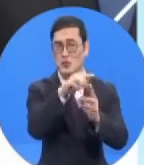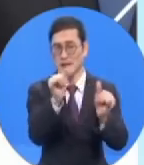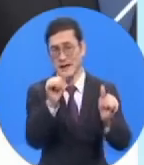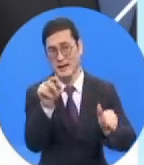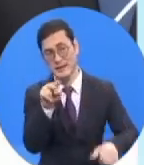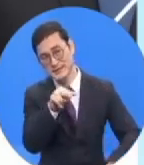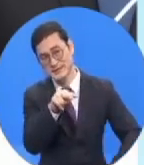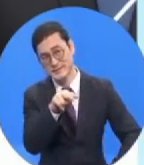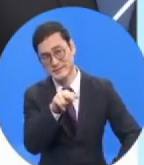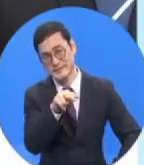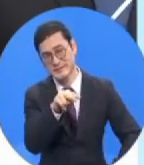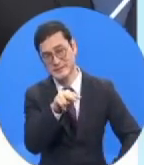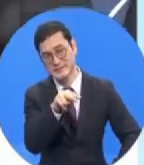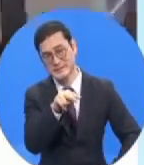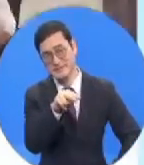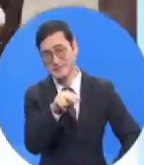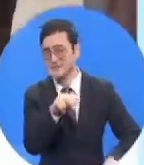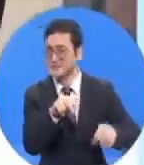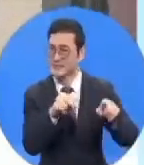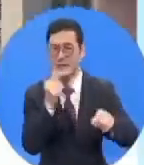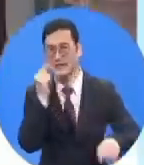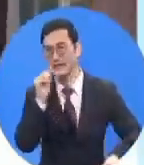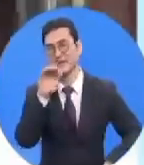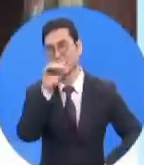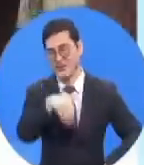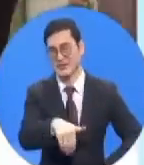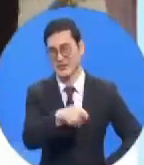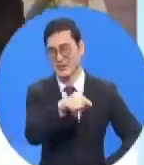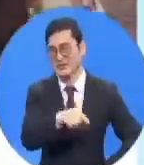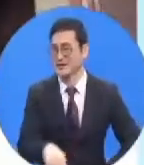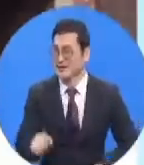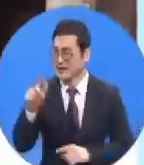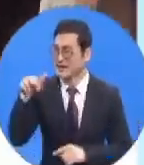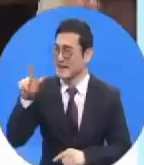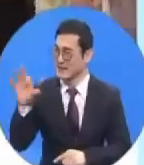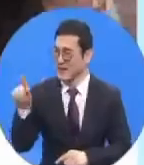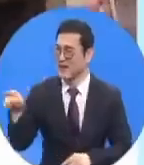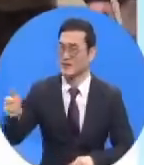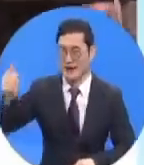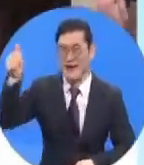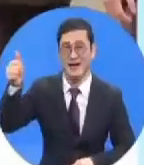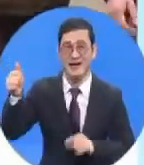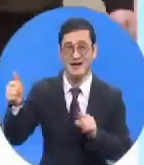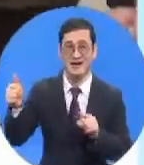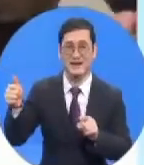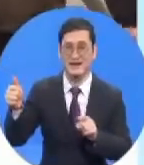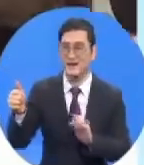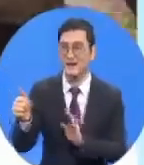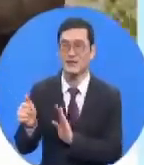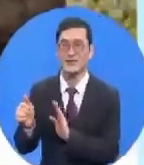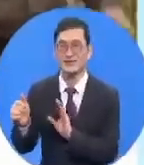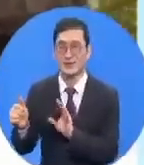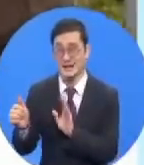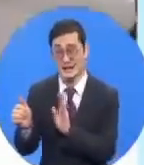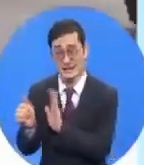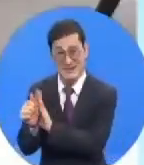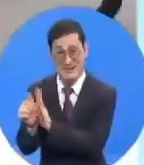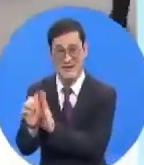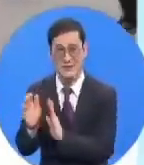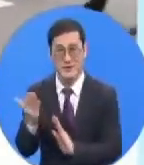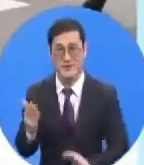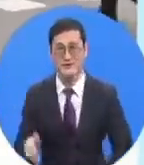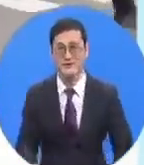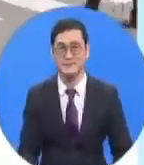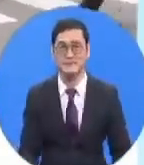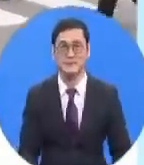볼 때는 이재명 지사보다 조금 떨어지는 게 아닌가 이렇게 본인은 지금 판단하고 아하. 있거든요. 이게 사면론 문제가 됐었죠. 그리고 여러 가지 발언하는 내용들을